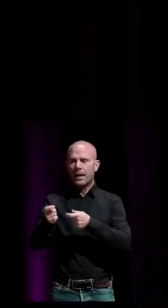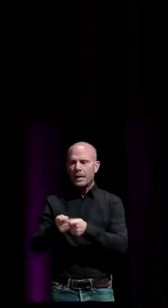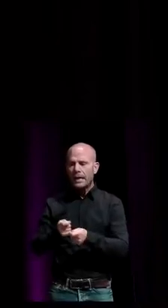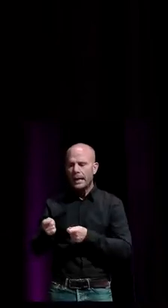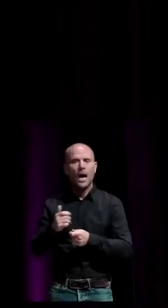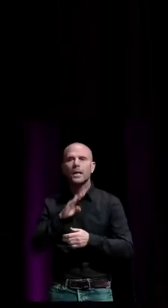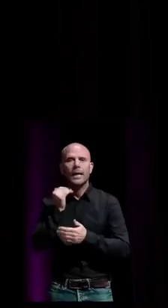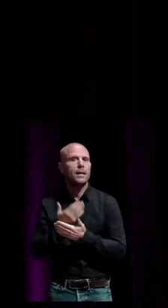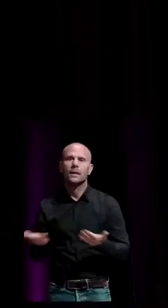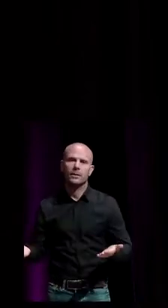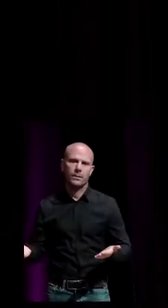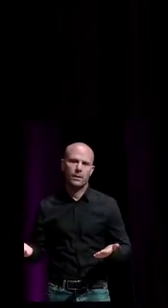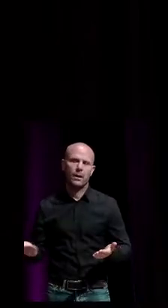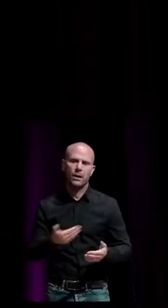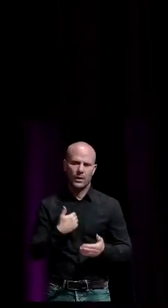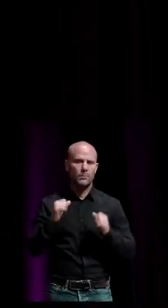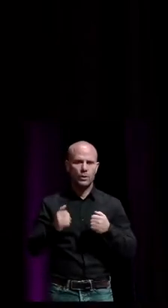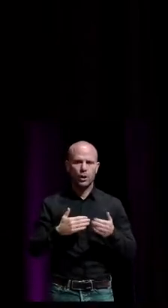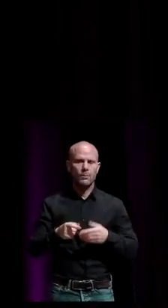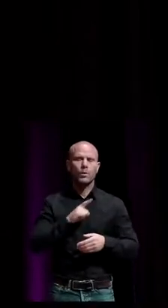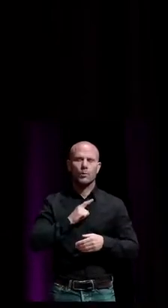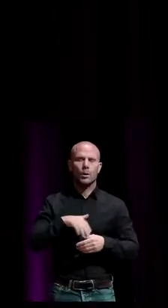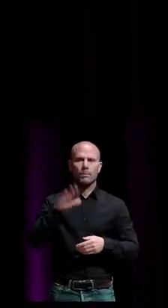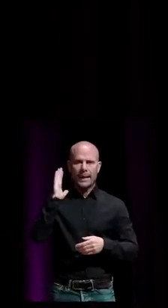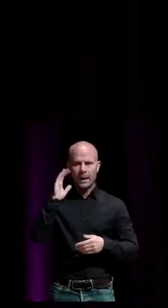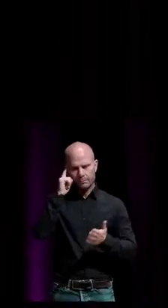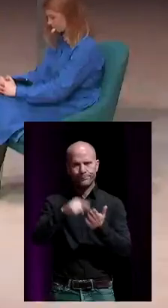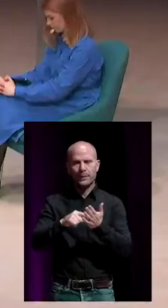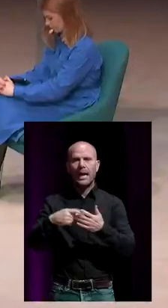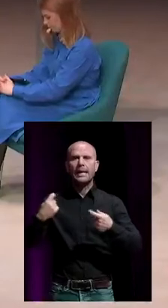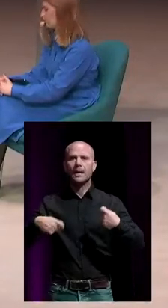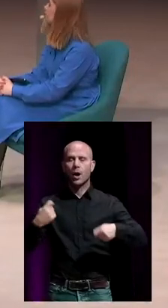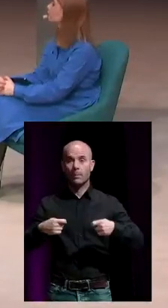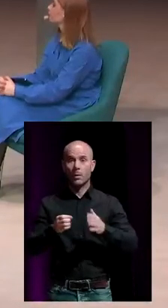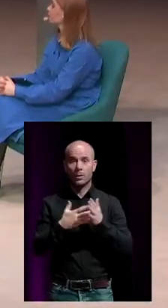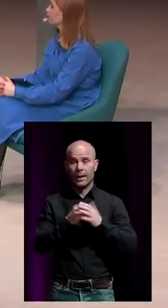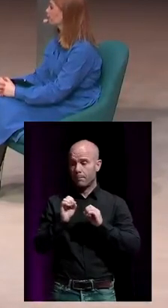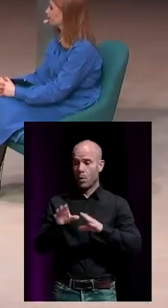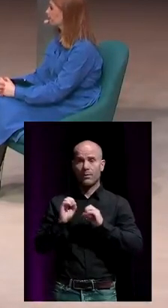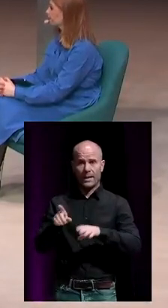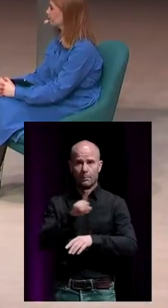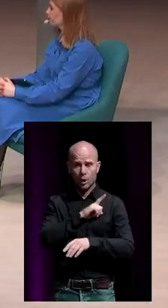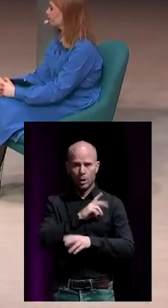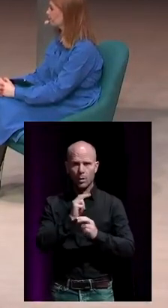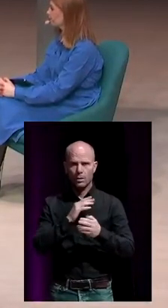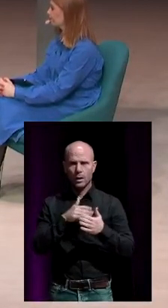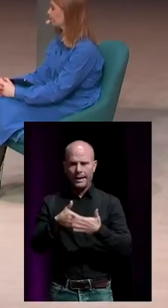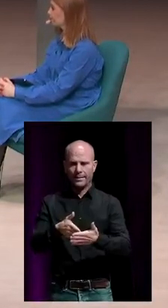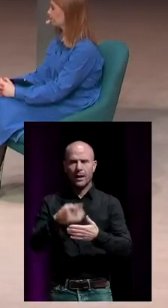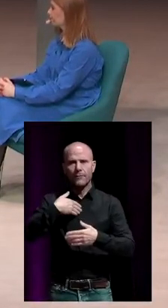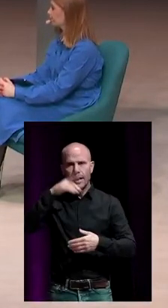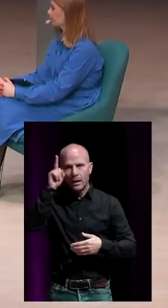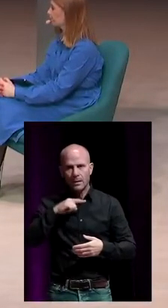inte. Så att vi behöver göra mycket, mycket mer när det gäller reklamen som faktiskt påverkar och som också hindrar föräldrar